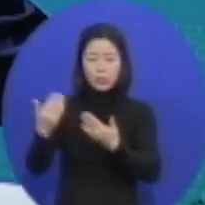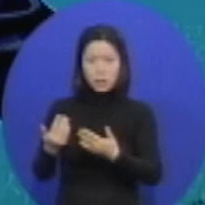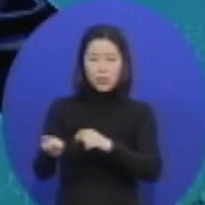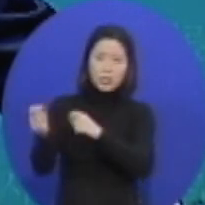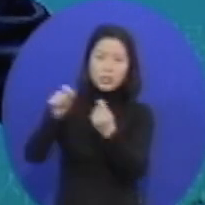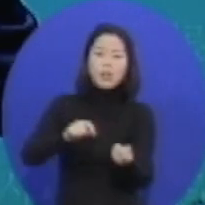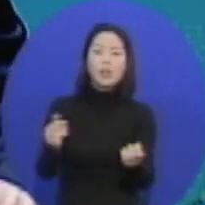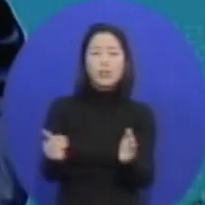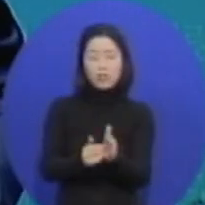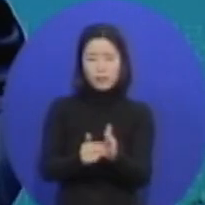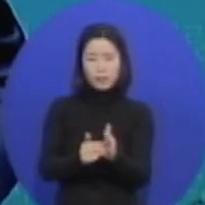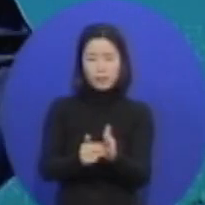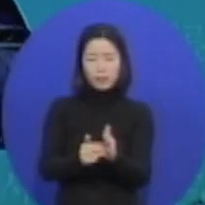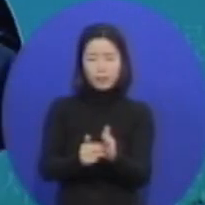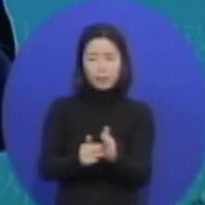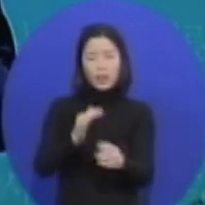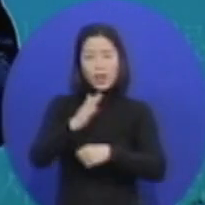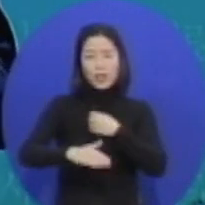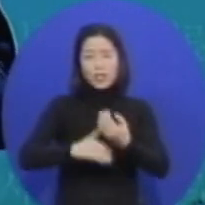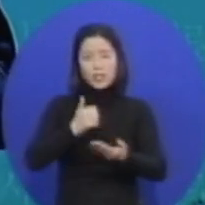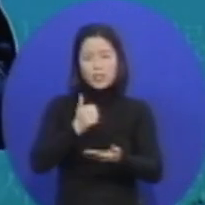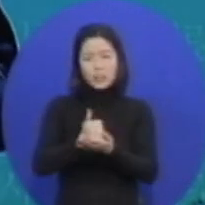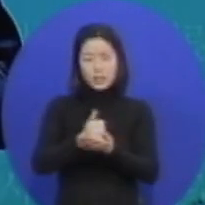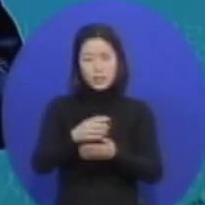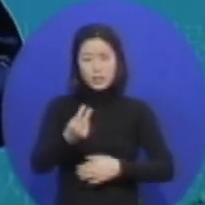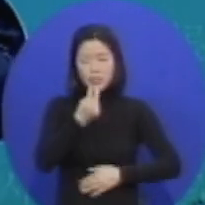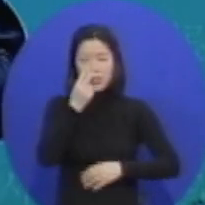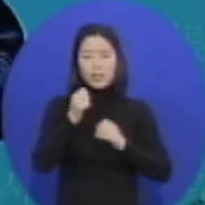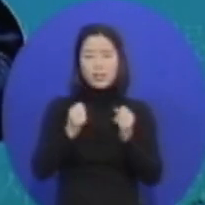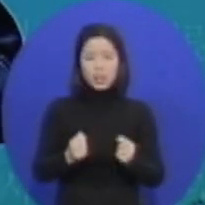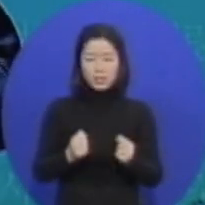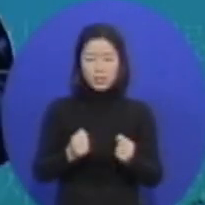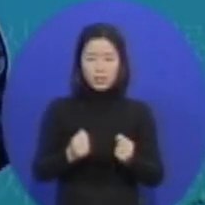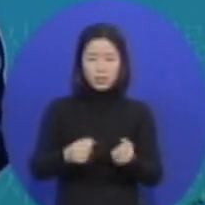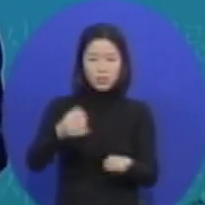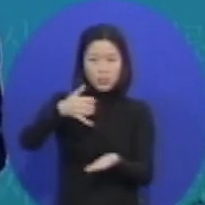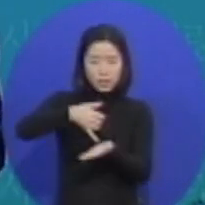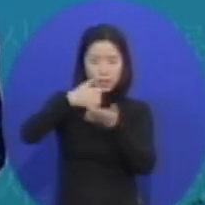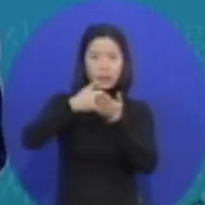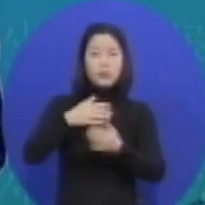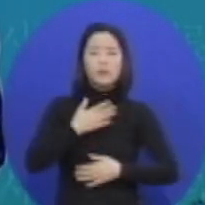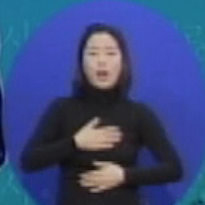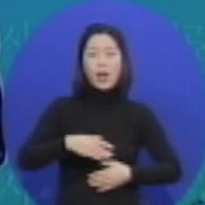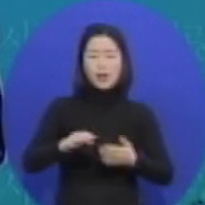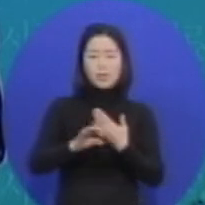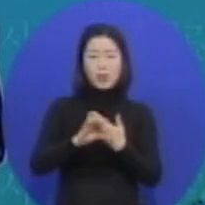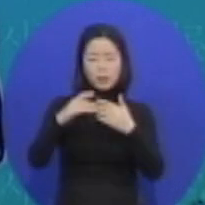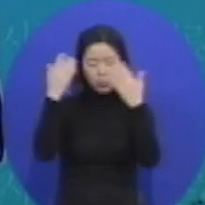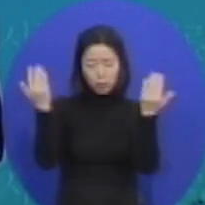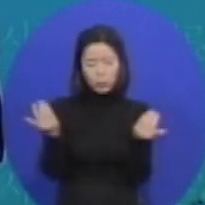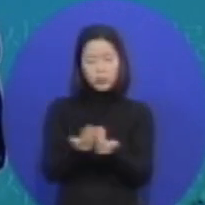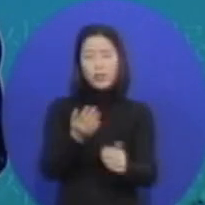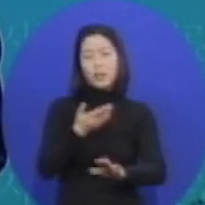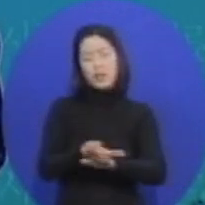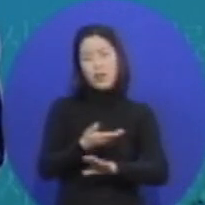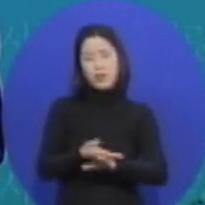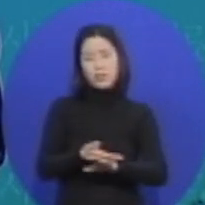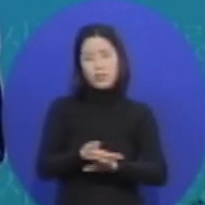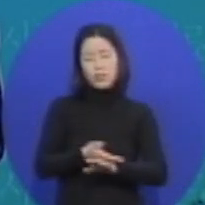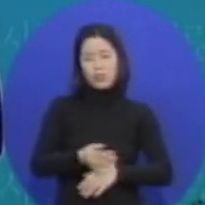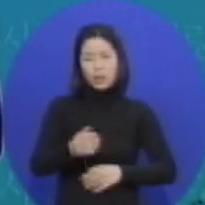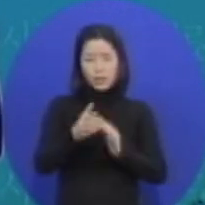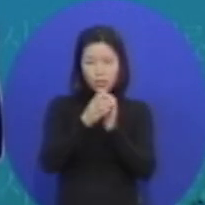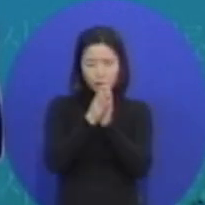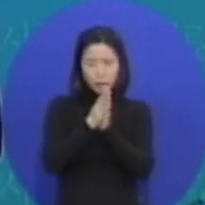하나님이 정말 살아 계신 하나님 진짜 인격적으로 내가 하나님을 알게 되면 다 달라져요 기도가